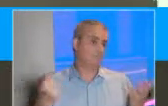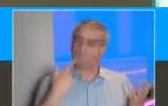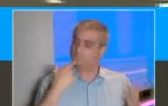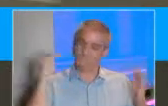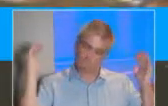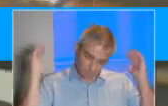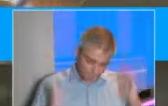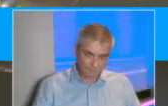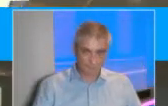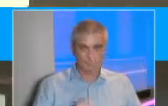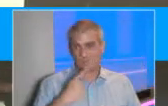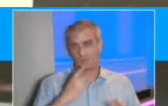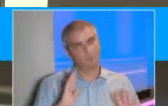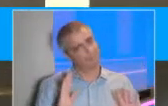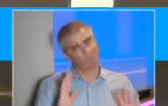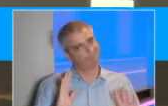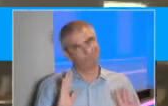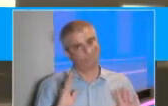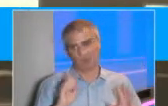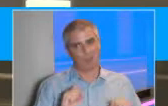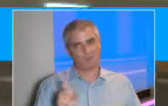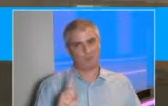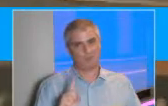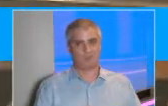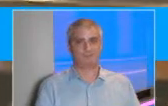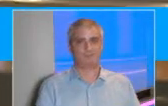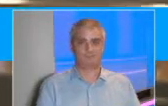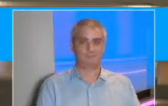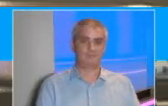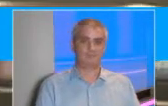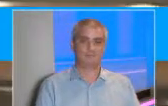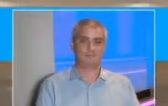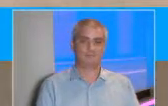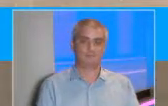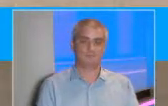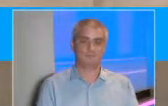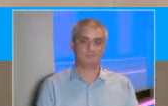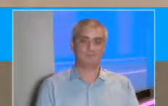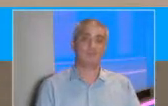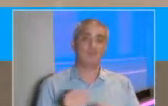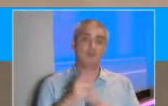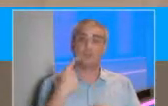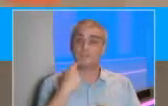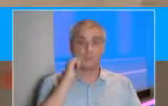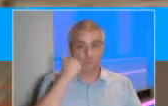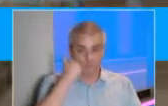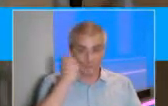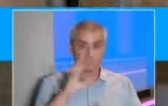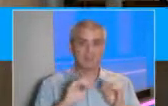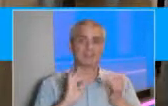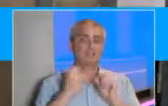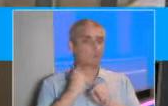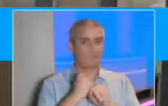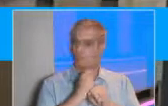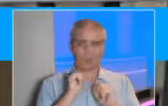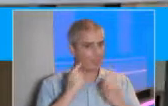מורידה אותו בחזרה לקרקע ואומרת לו, לא אדוני, לא בטוח שזה יקרה. אז תן לי, יש לי עוד חדשות בשבילך. מה שמחר תחליט סכסוך עבודה, זה